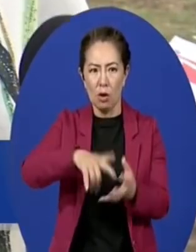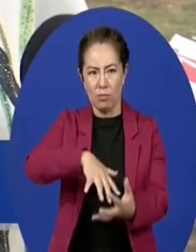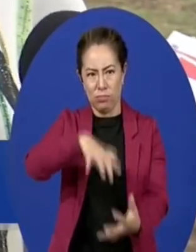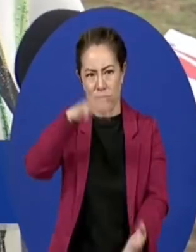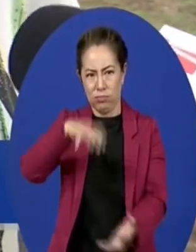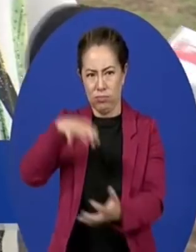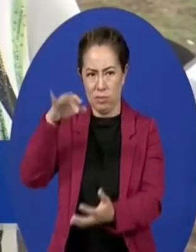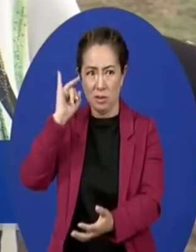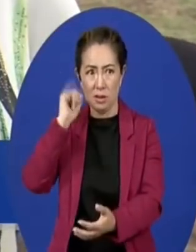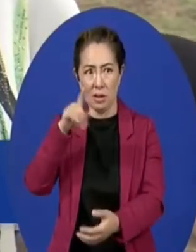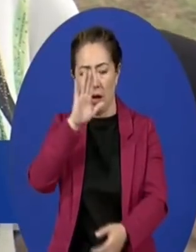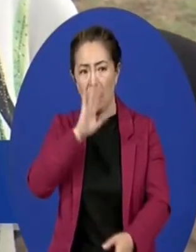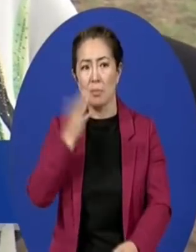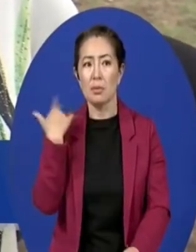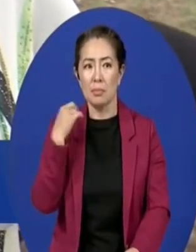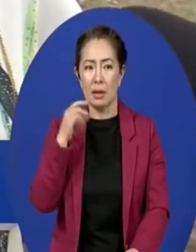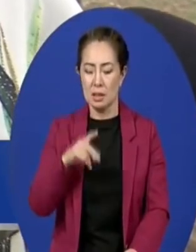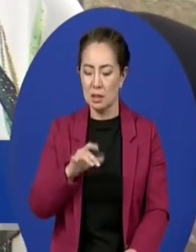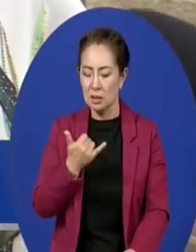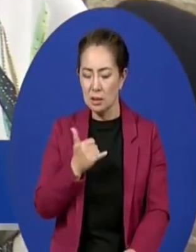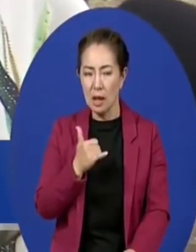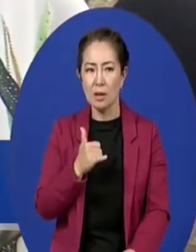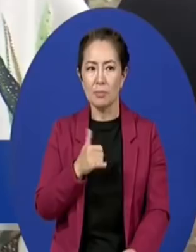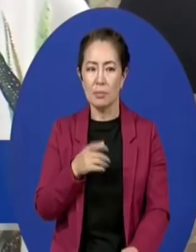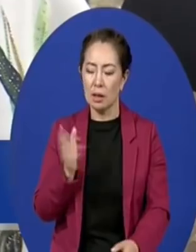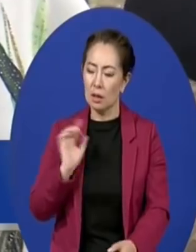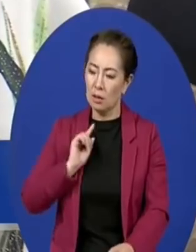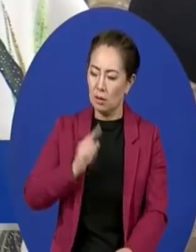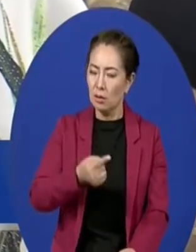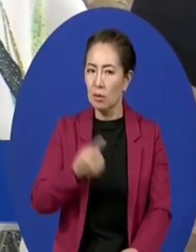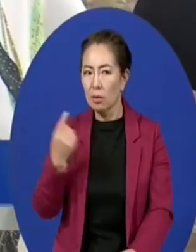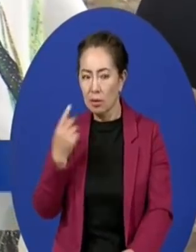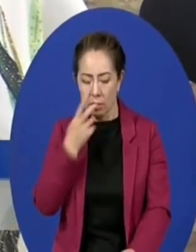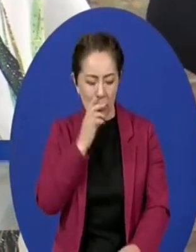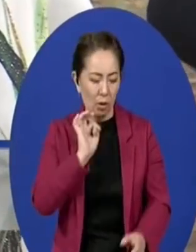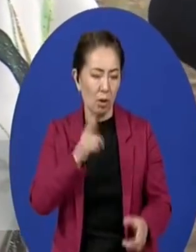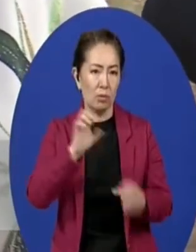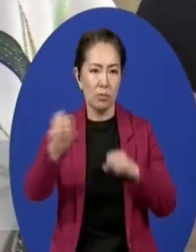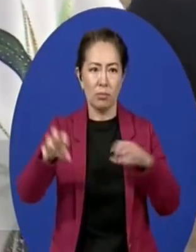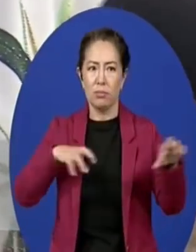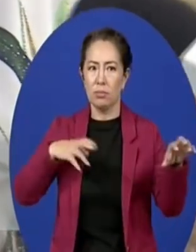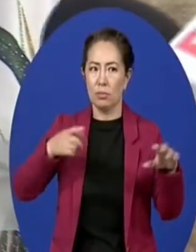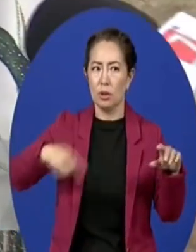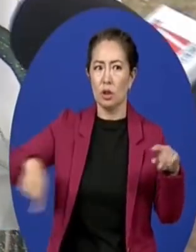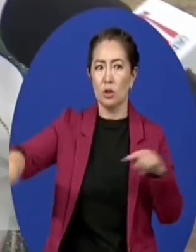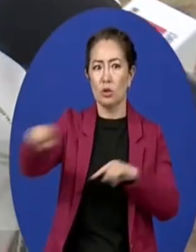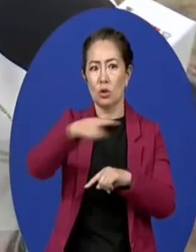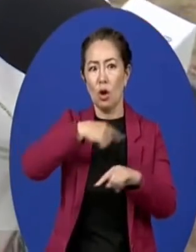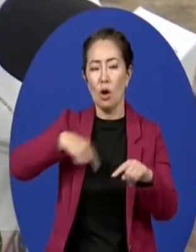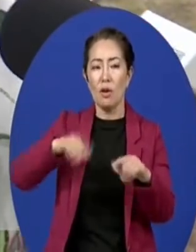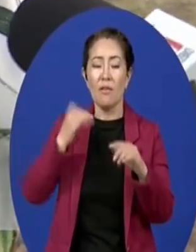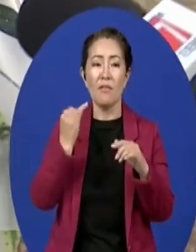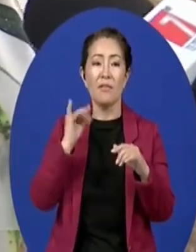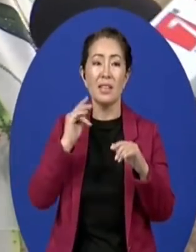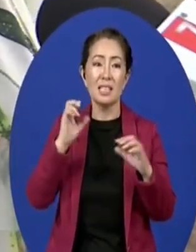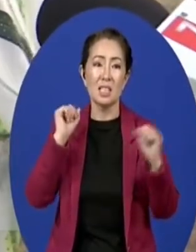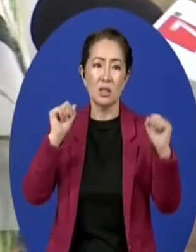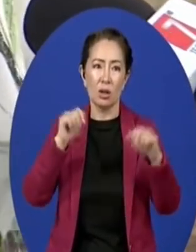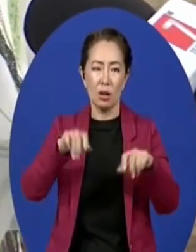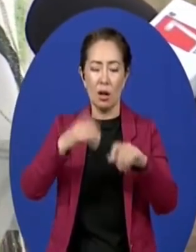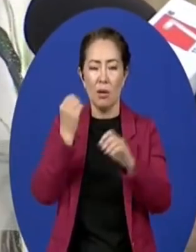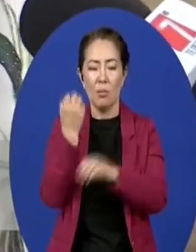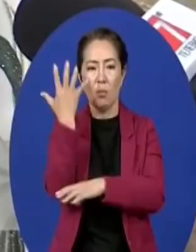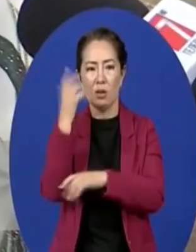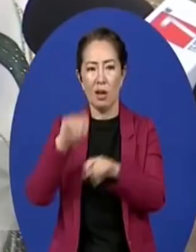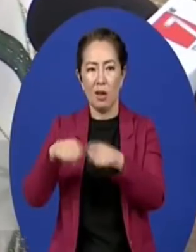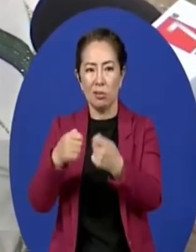урсан. Одоо ингээл хаяа нэг ингээл эргээд эргэтэл хаа сайгүй хог эргэн тойроо ингээд яг энэ фитнесээ тойруулаад мөчөр хугалаад